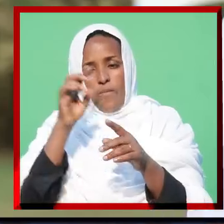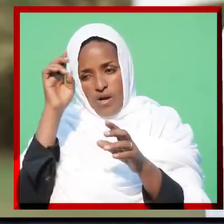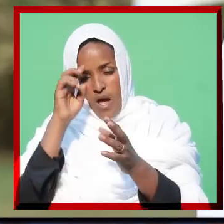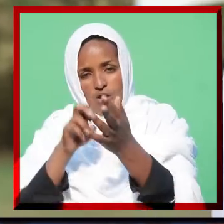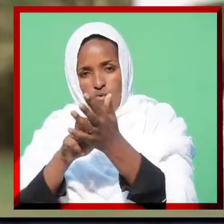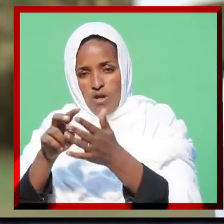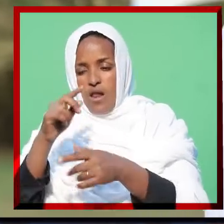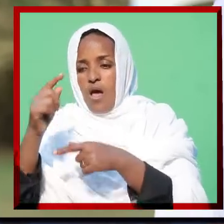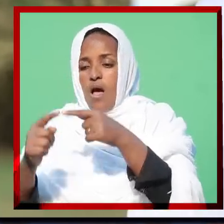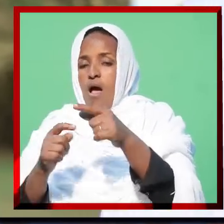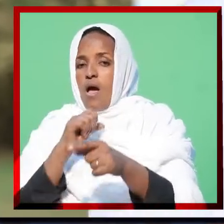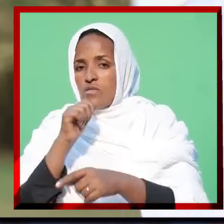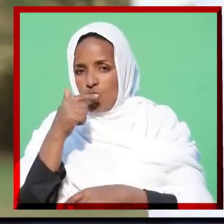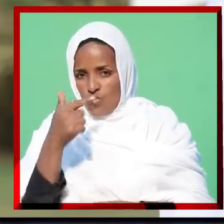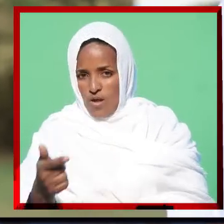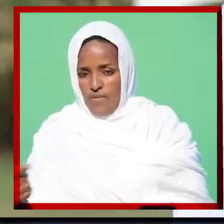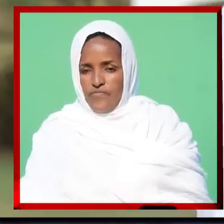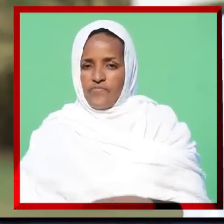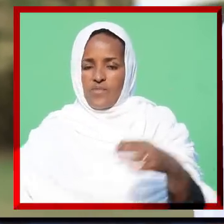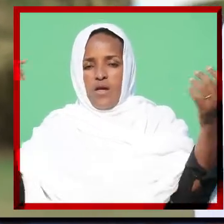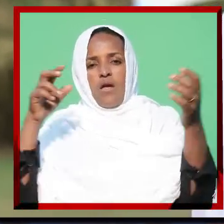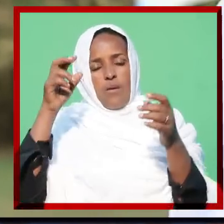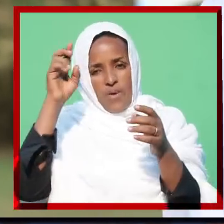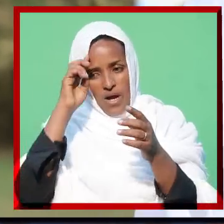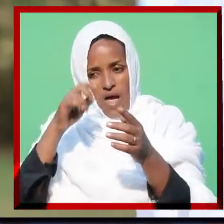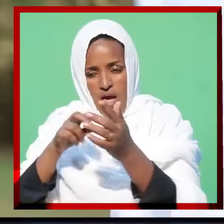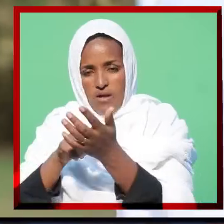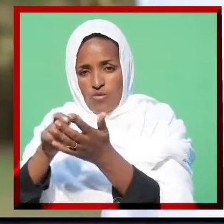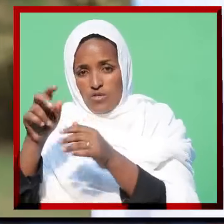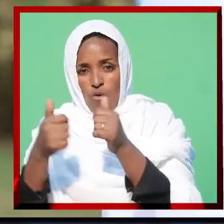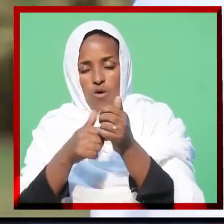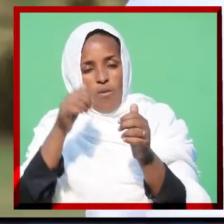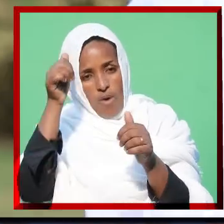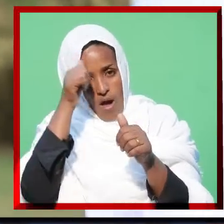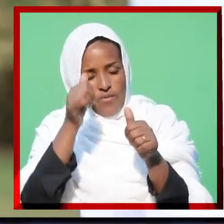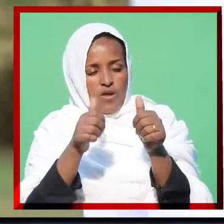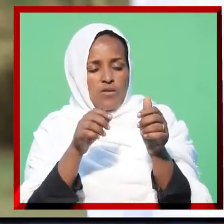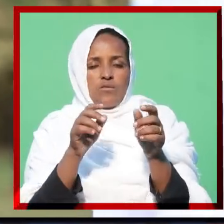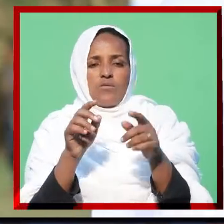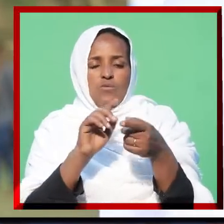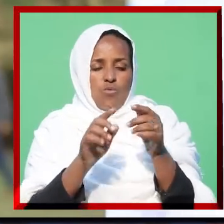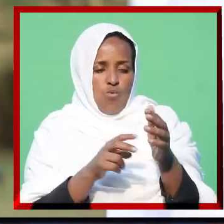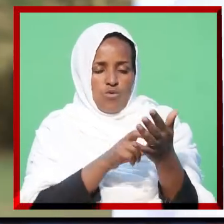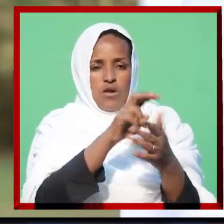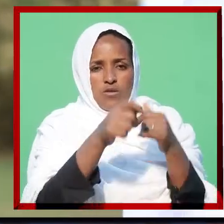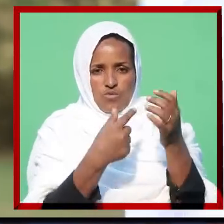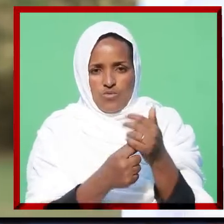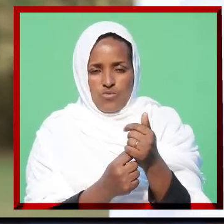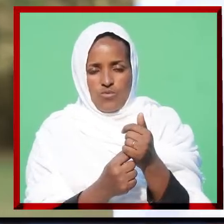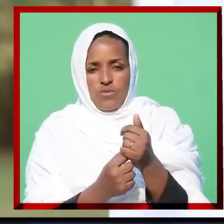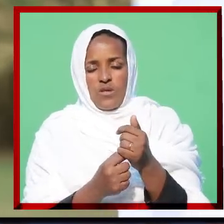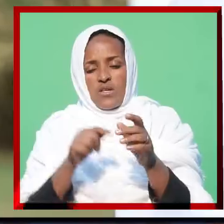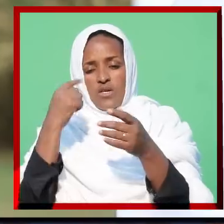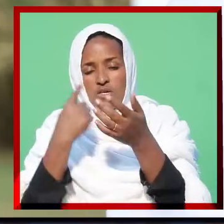قدانا اتهدويلا بكايل قدانا يايد الله بابيل قدانا هدويلا لاندن يامك عبيان مرافا ياسوس كتران